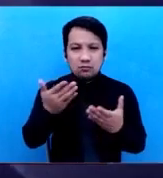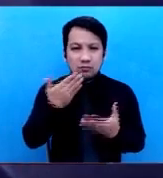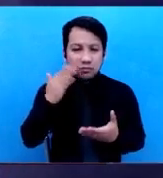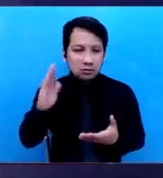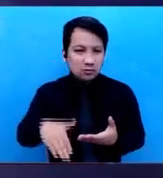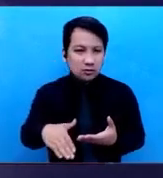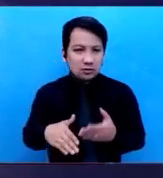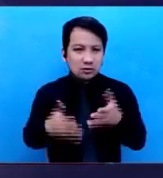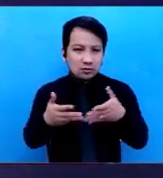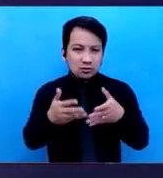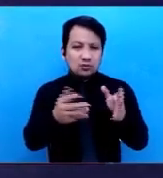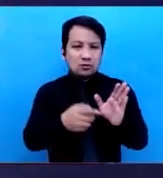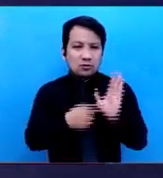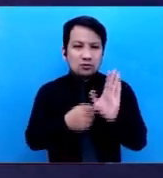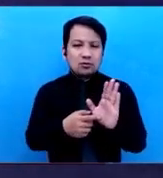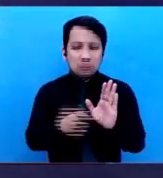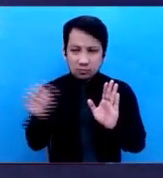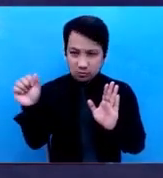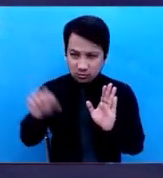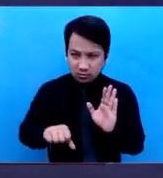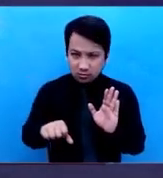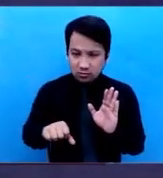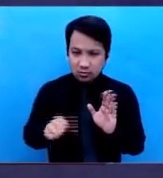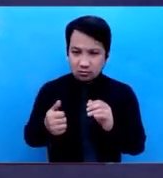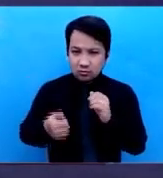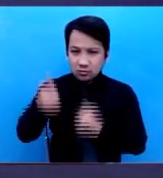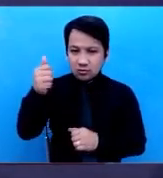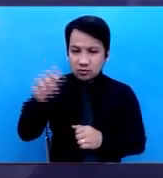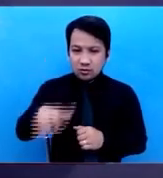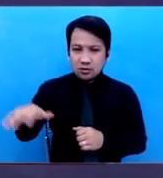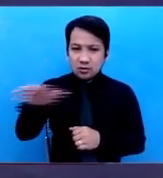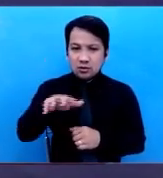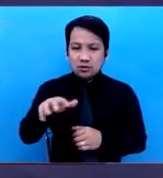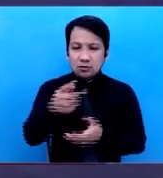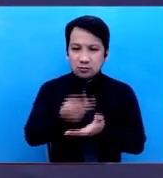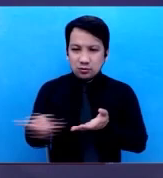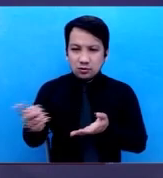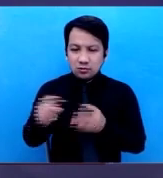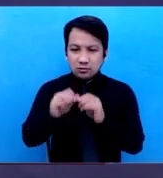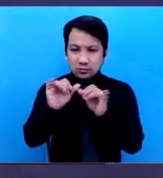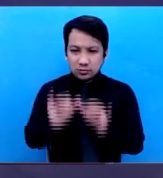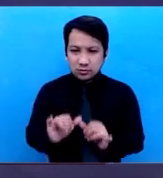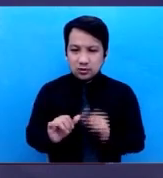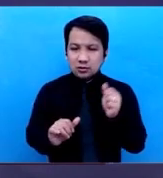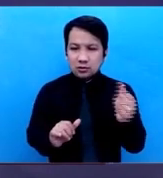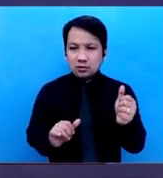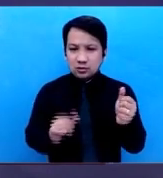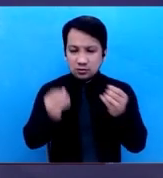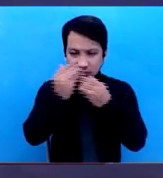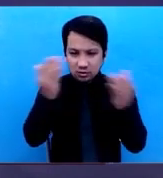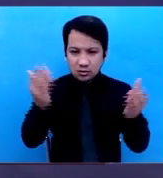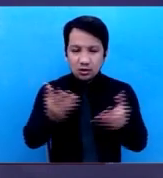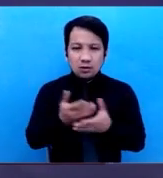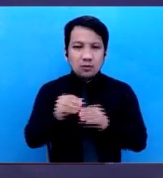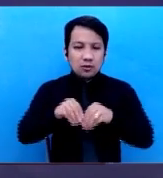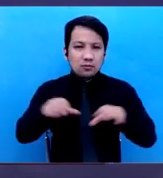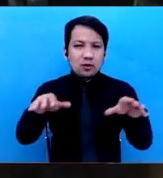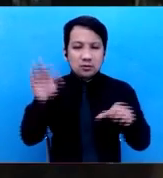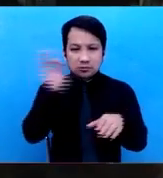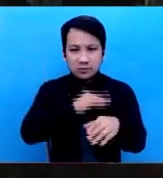paraan anila para talunin ito ay ang manalo sa eleksyon para maayos ang sistema at mapanagot ang mga nagkakalat ng fake